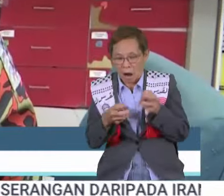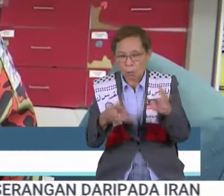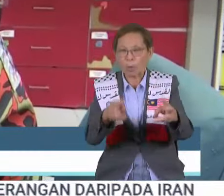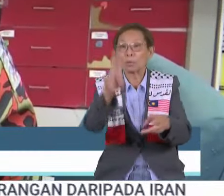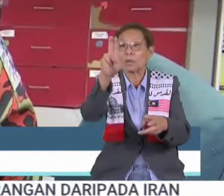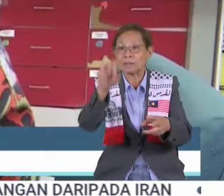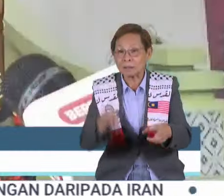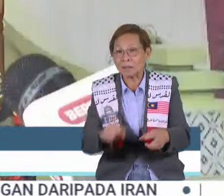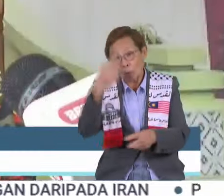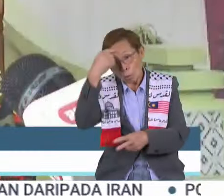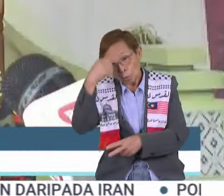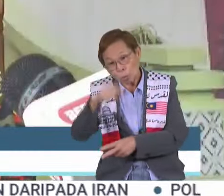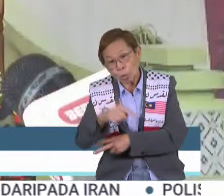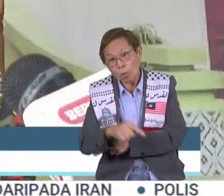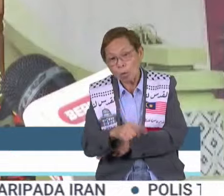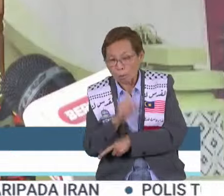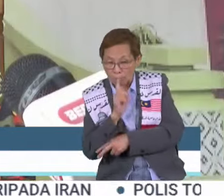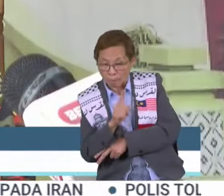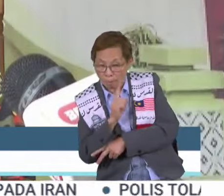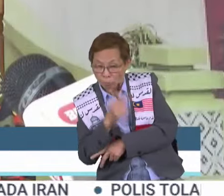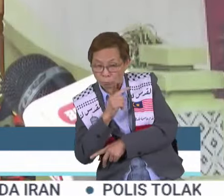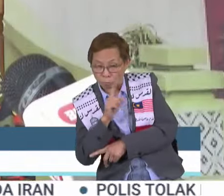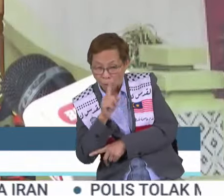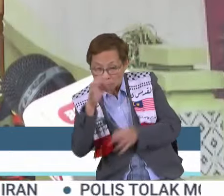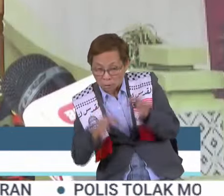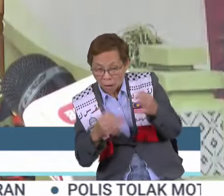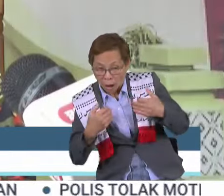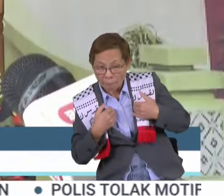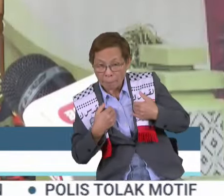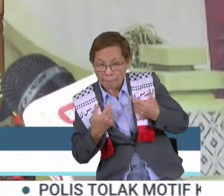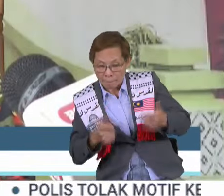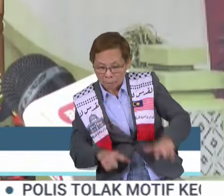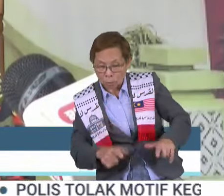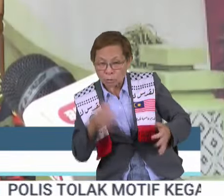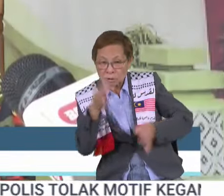selatan bagi memastikan jika ada berlaku apa